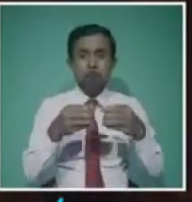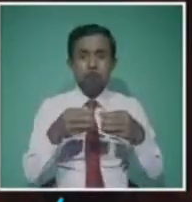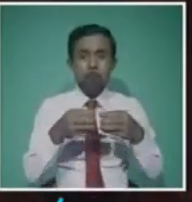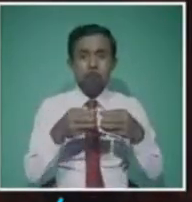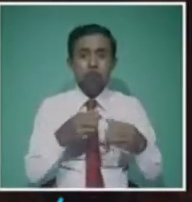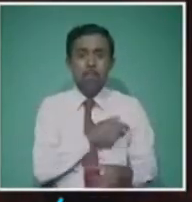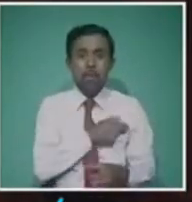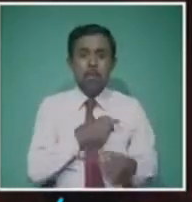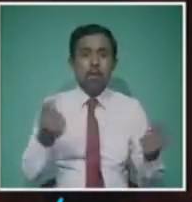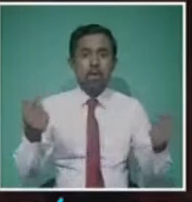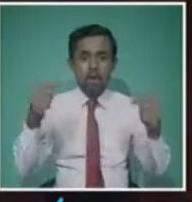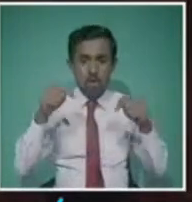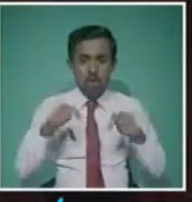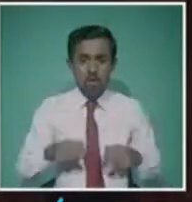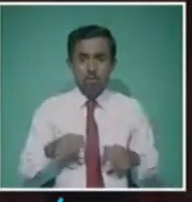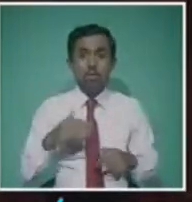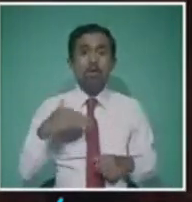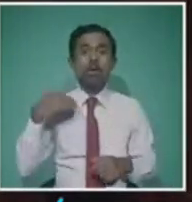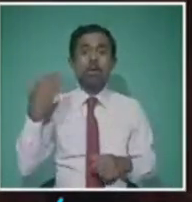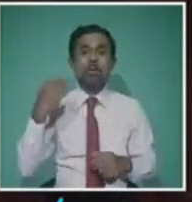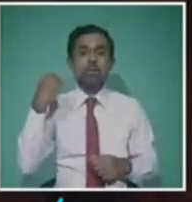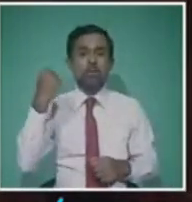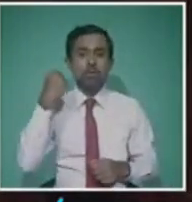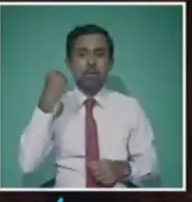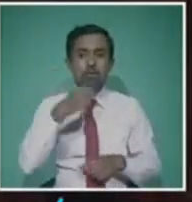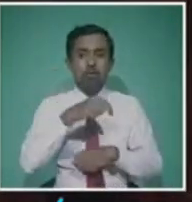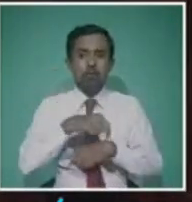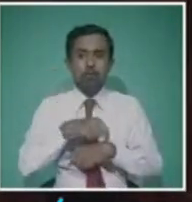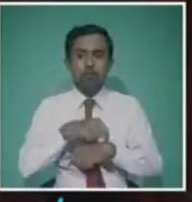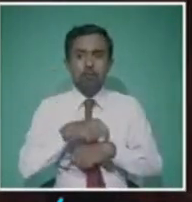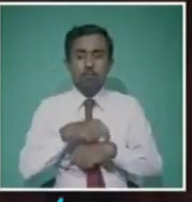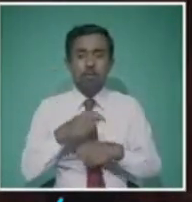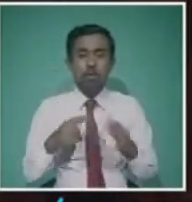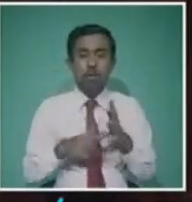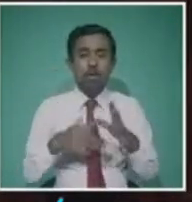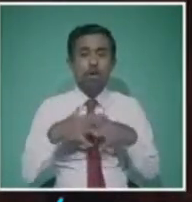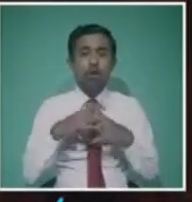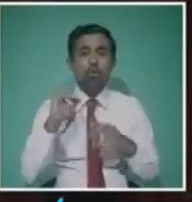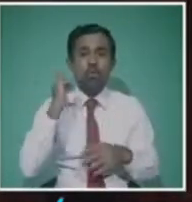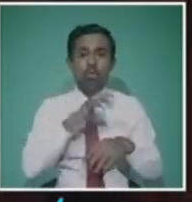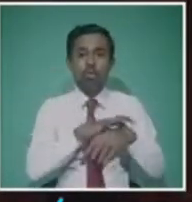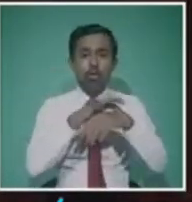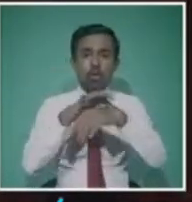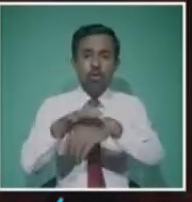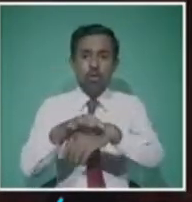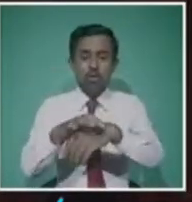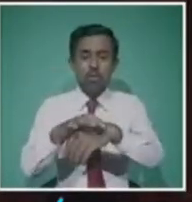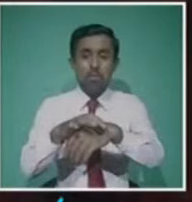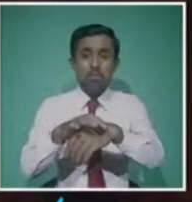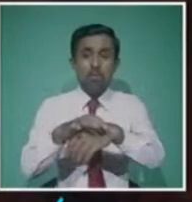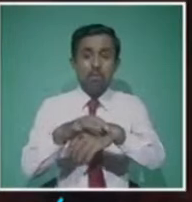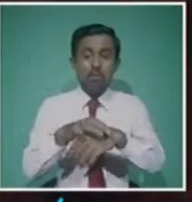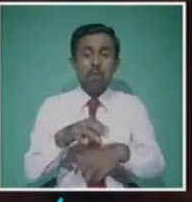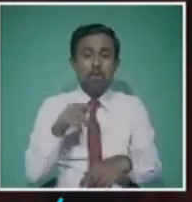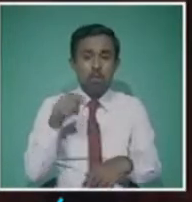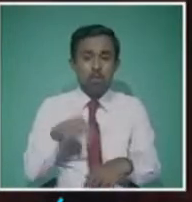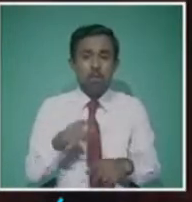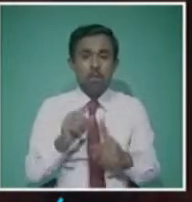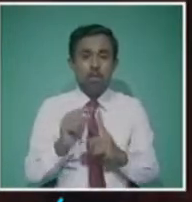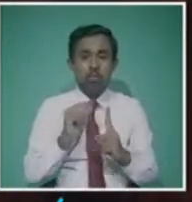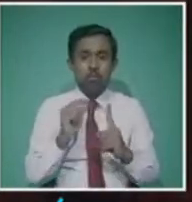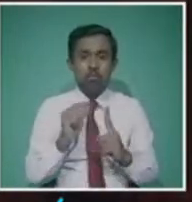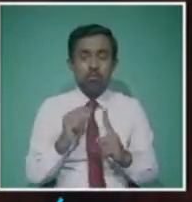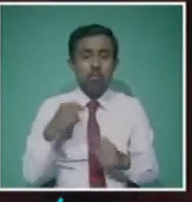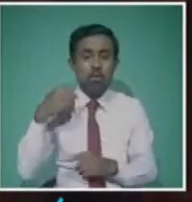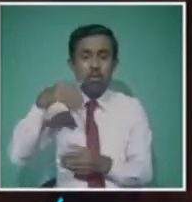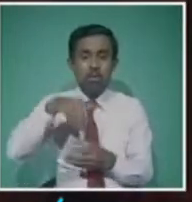නායක කණ්ඩායම රැස්වීමක් අඳවලා යහපත් රැස්වීමක් ගන්නකොට ඒකට නීතිපතිවරයා ගෙන්වලා නීති අර්ථකථනත් ගෙනල්ලා මේ පාර්ලිමේන්තු